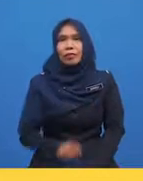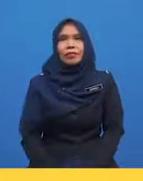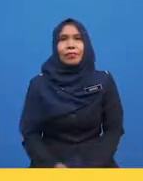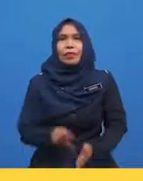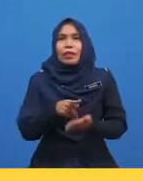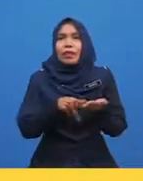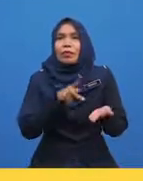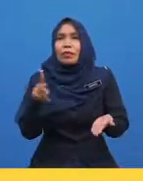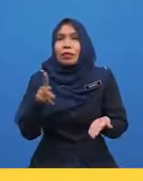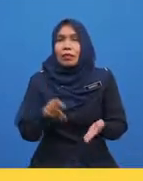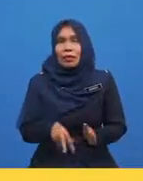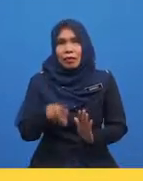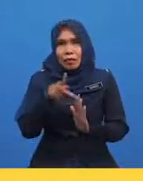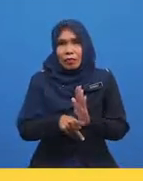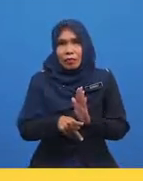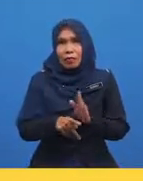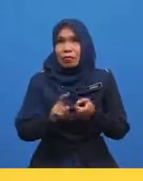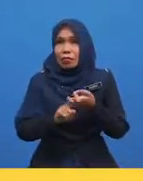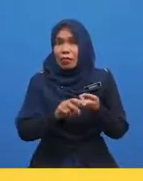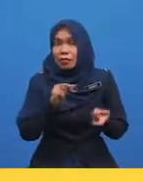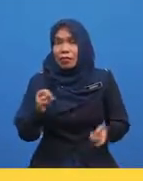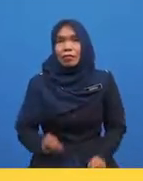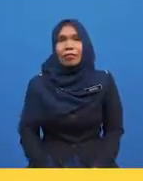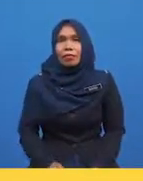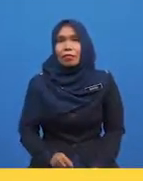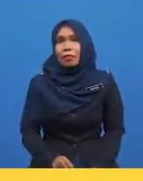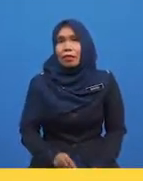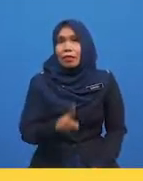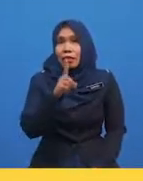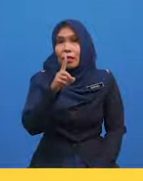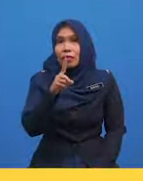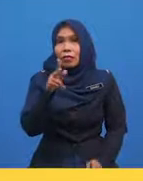Apakah perkaitan 1/2 dengan